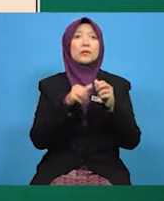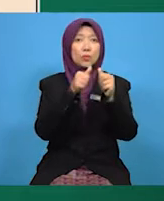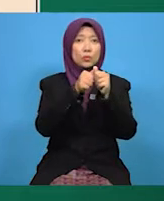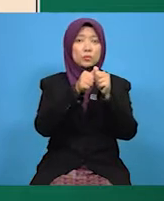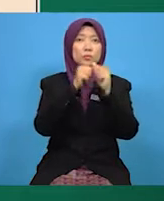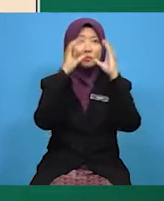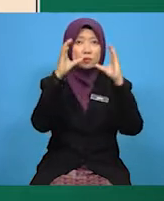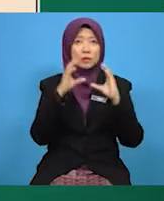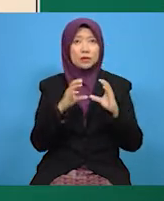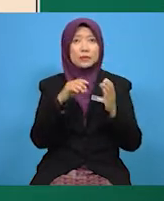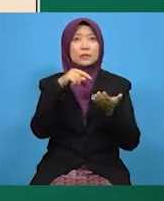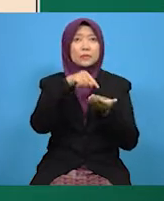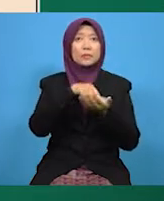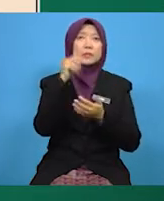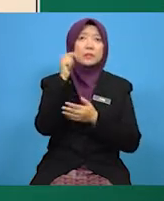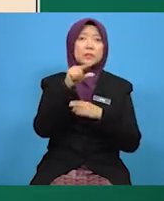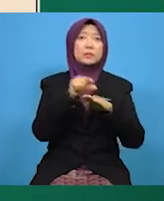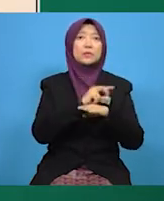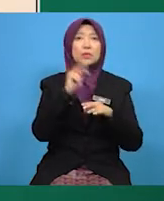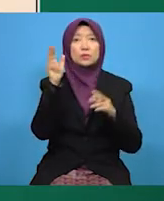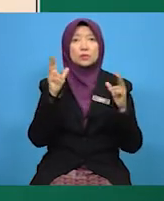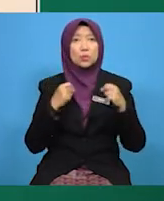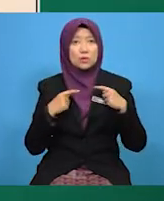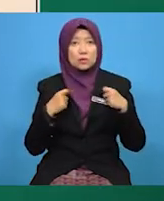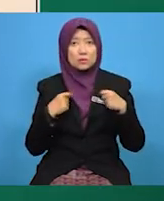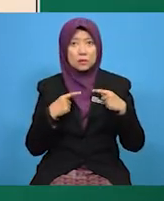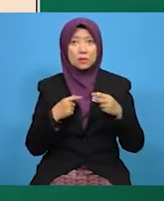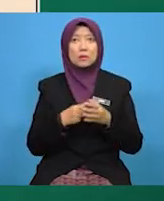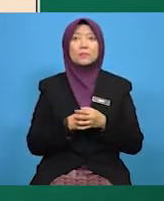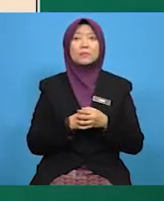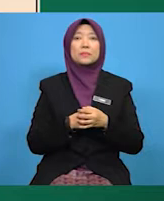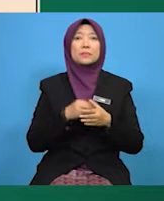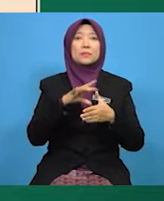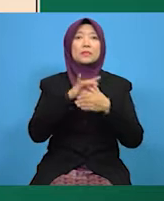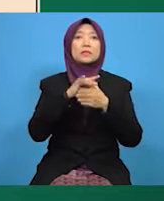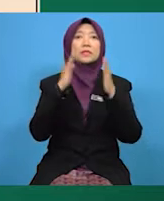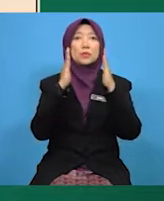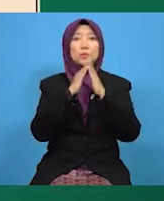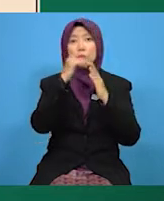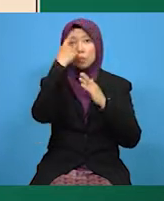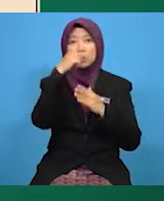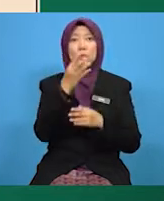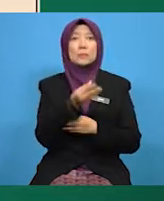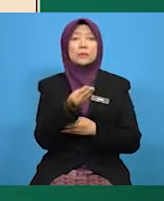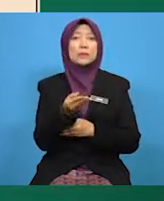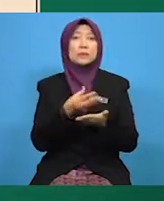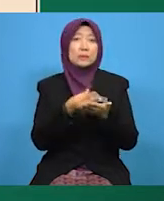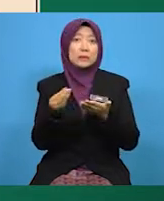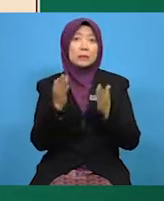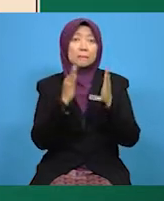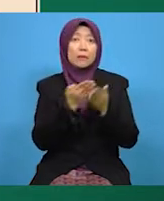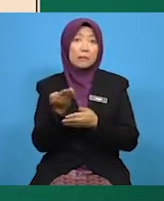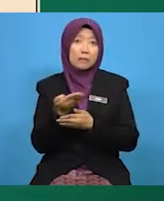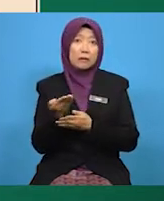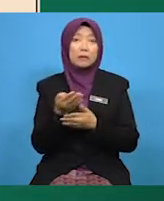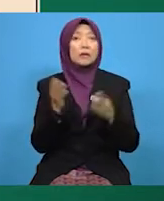Mengikut kaedah ini, perbelanjaan penggunaan swasta ialah perbelanjaan isi rumah untuk membeli barang dan